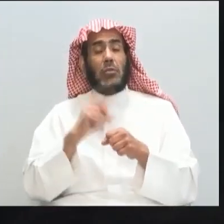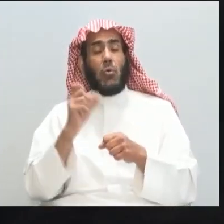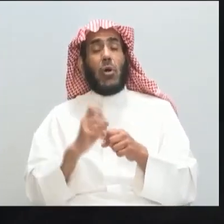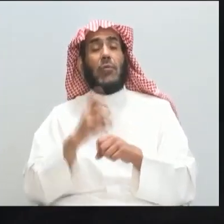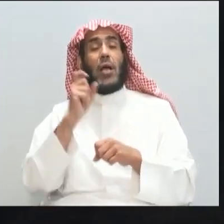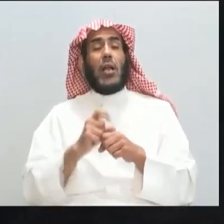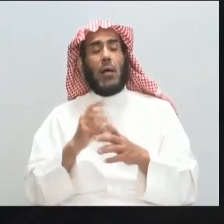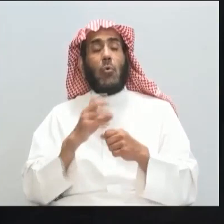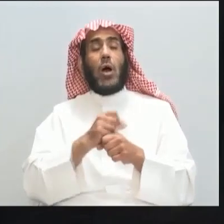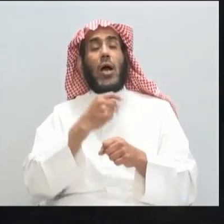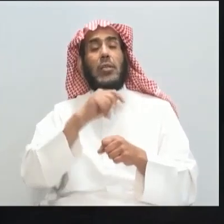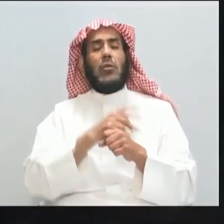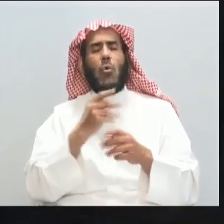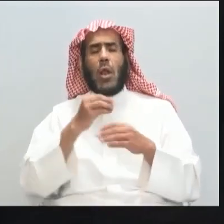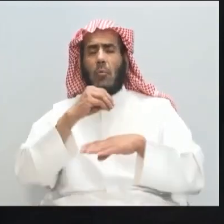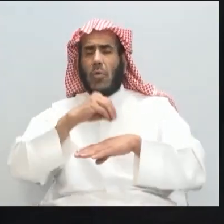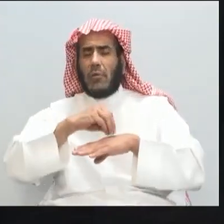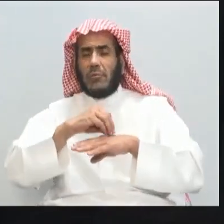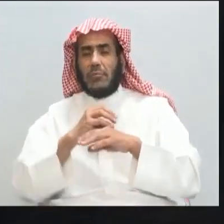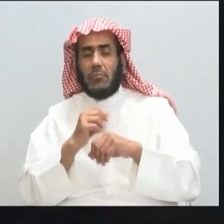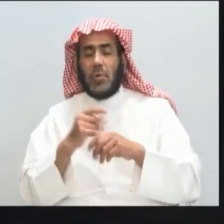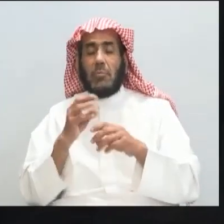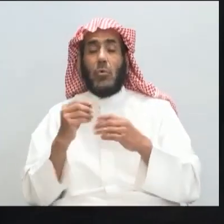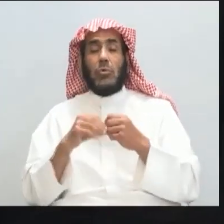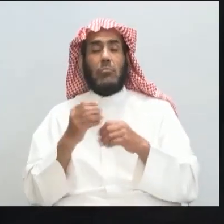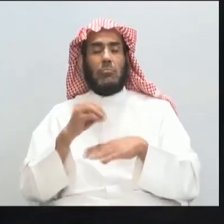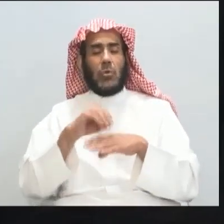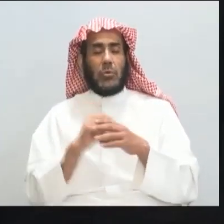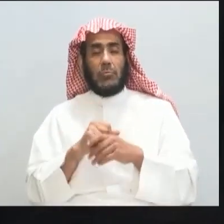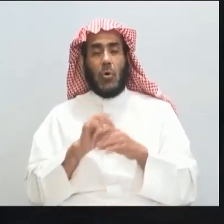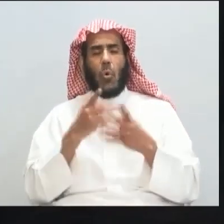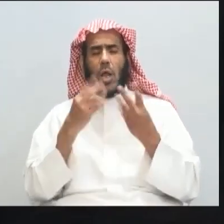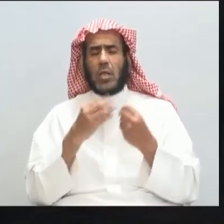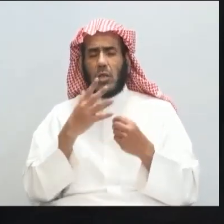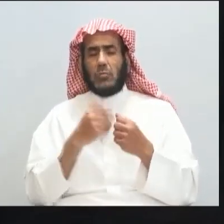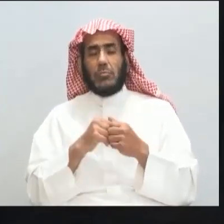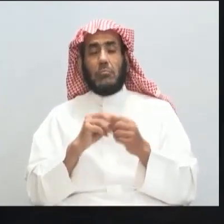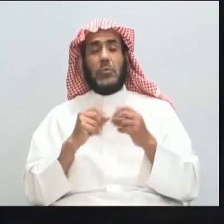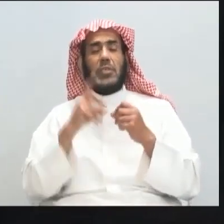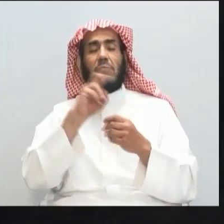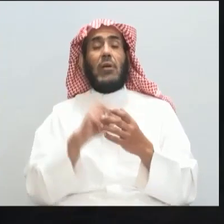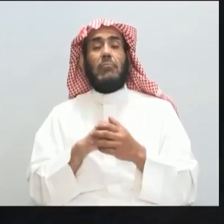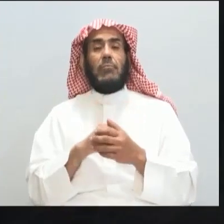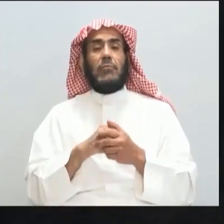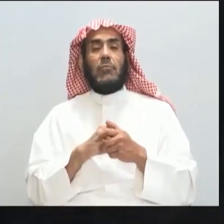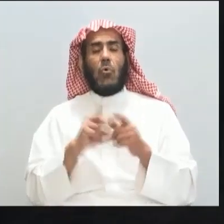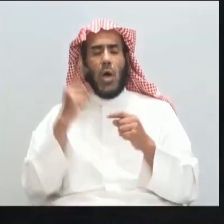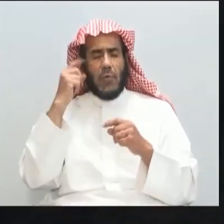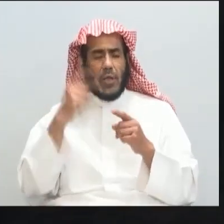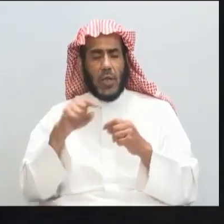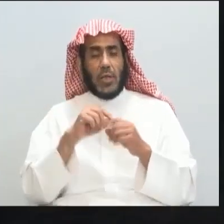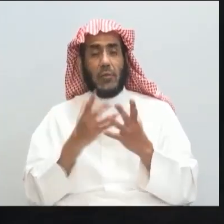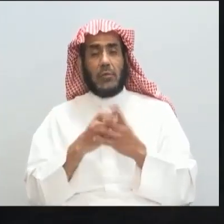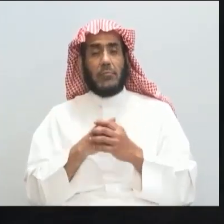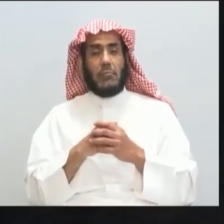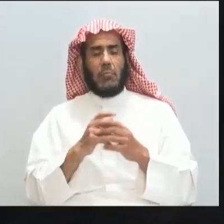هو الفاعل ام هو خالد ولا مضاف من منعوت ولا مضاف من منعوت ولا تعجب من استفهام ولا تعجب من استفهام وعرفنا ذلك كيف